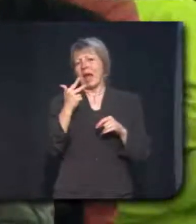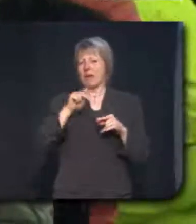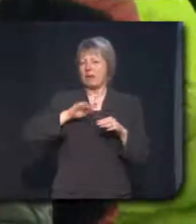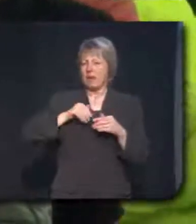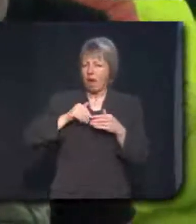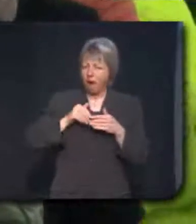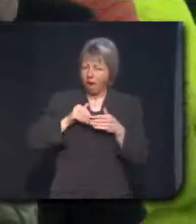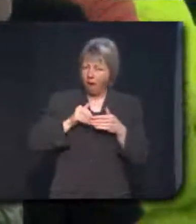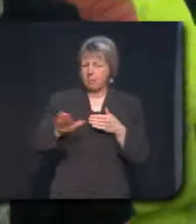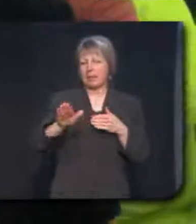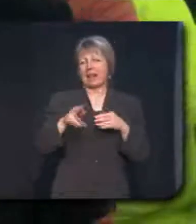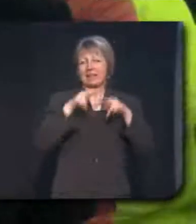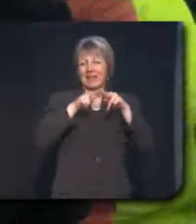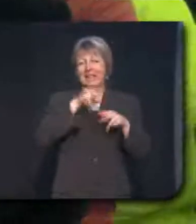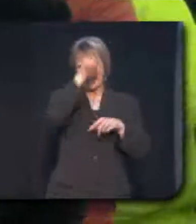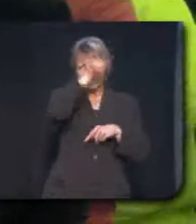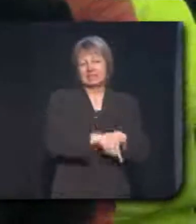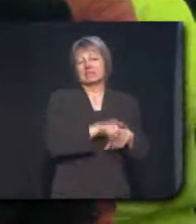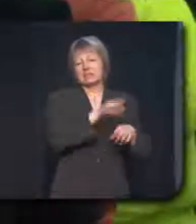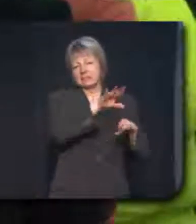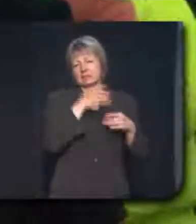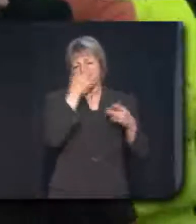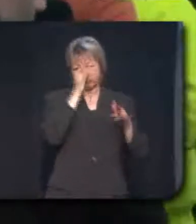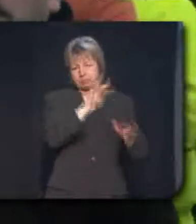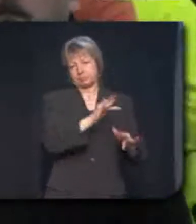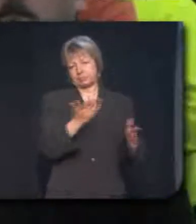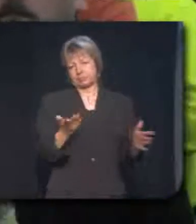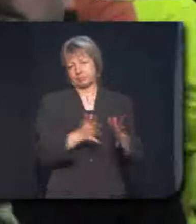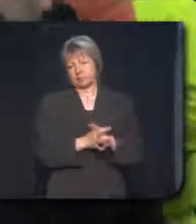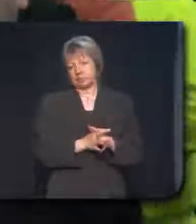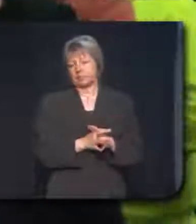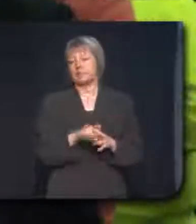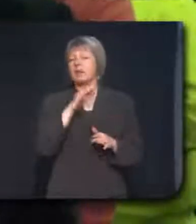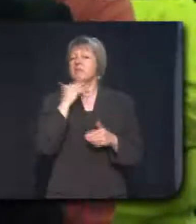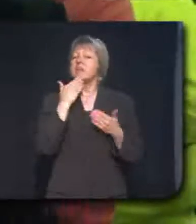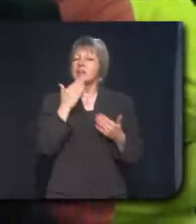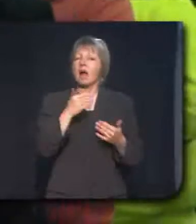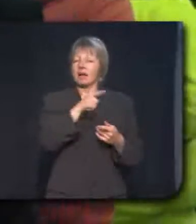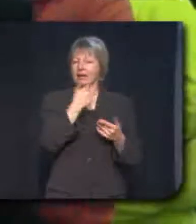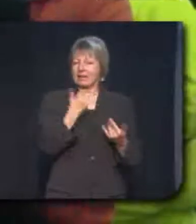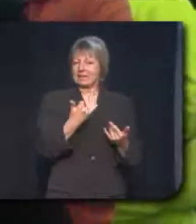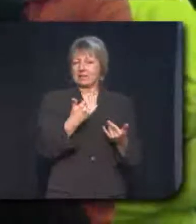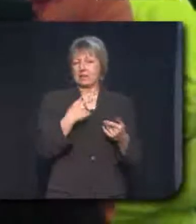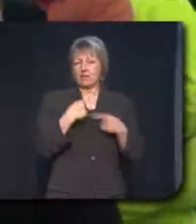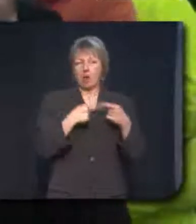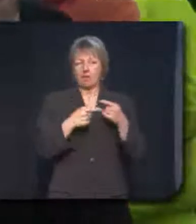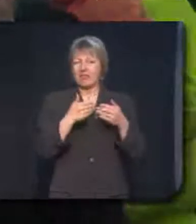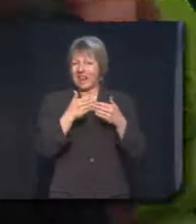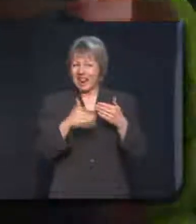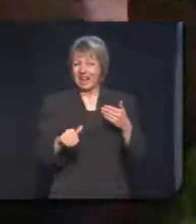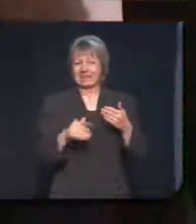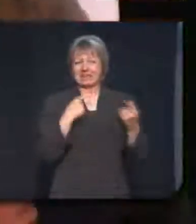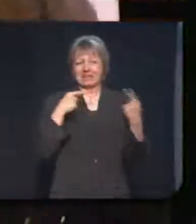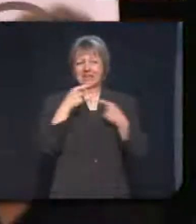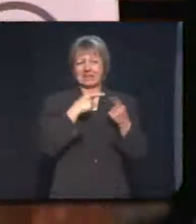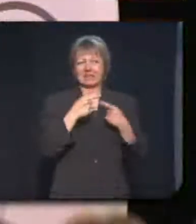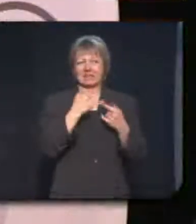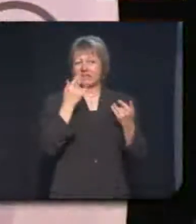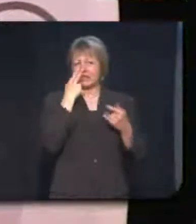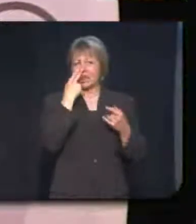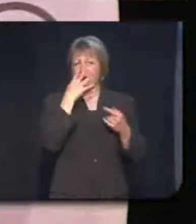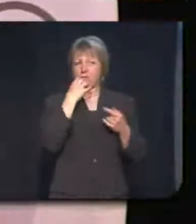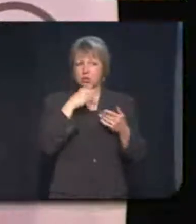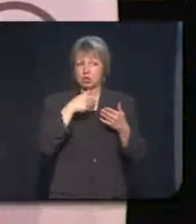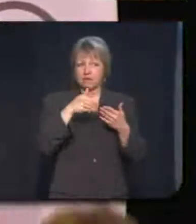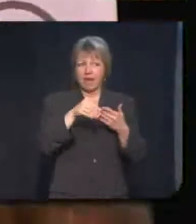andere annehmen bitte vielen Dank das war der vor als letzte Redebeitrag ich frage euch jetzt ob wir die Debatte fortführen wollt bitte hebt